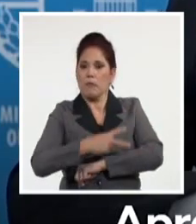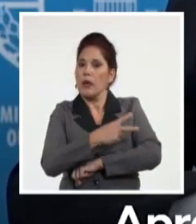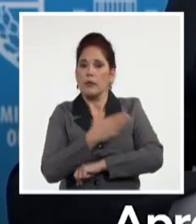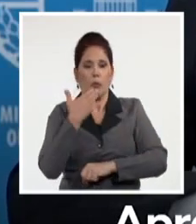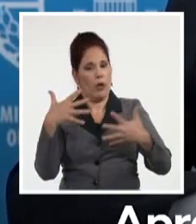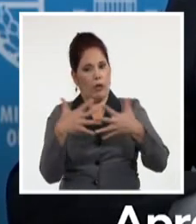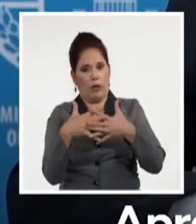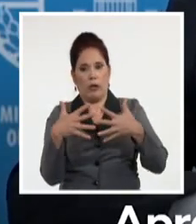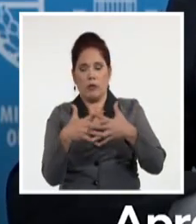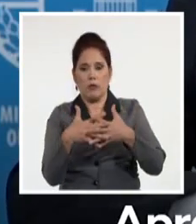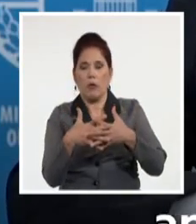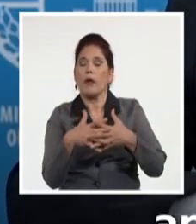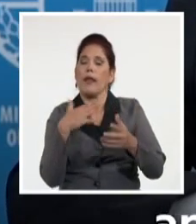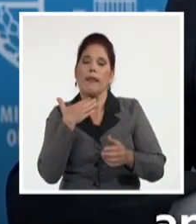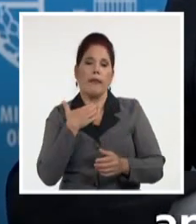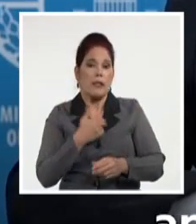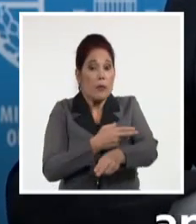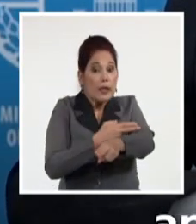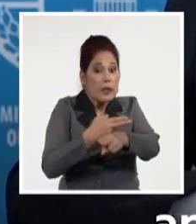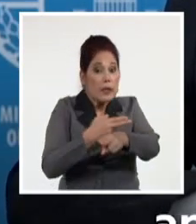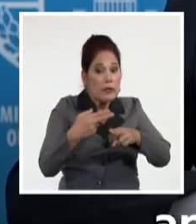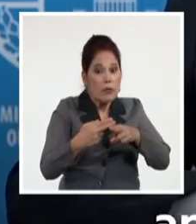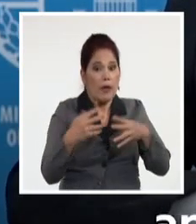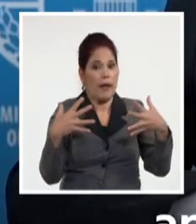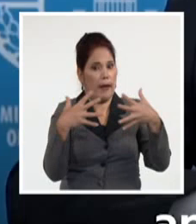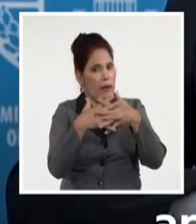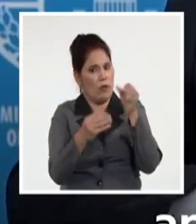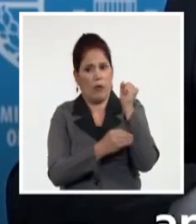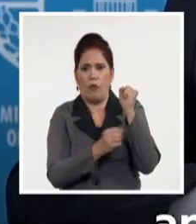ценим историю наших отношений, ценим